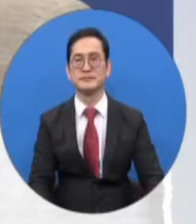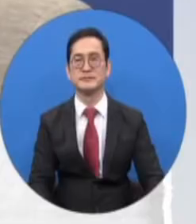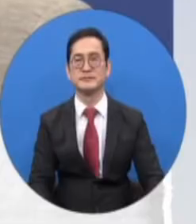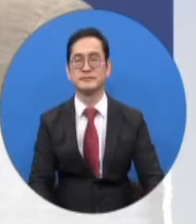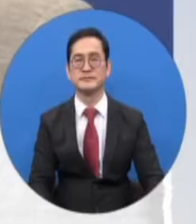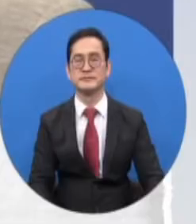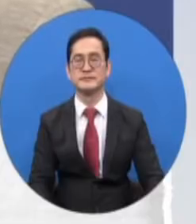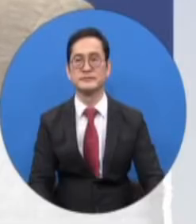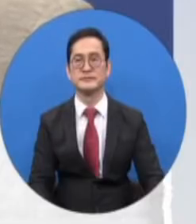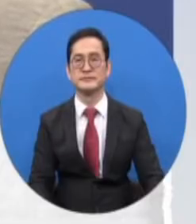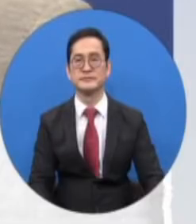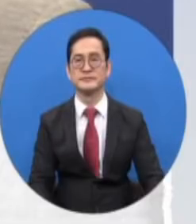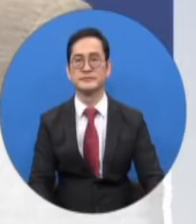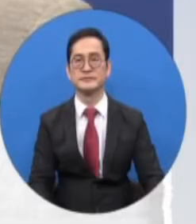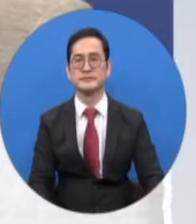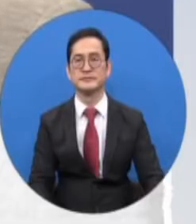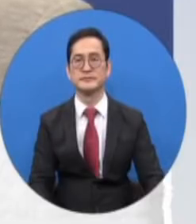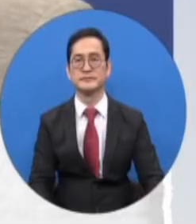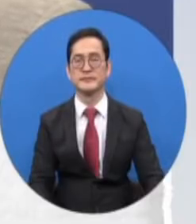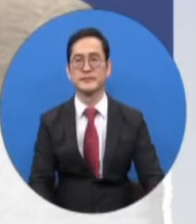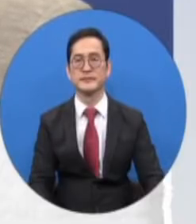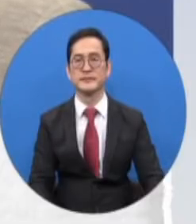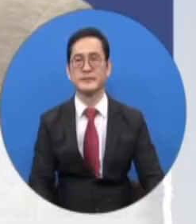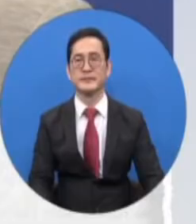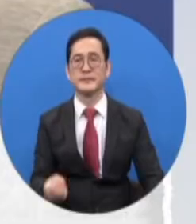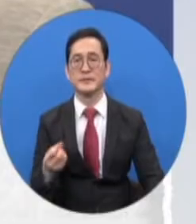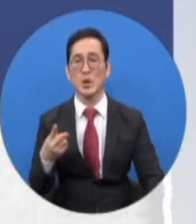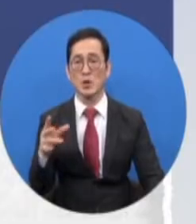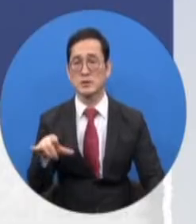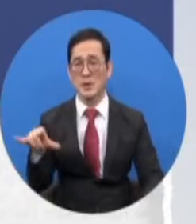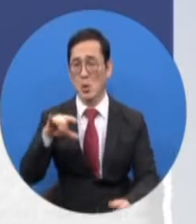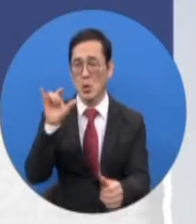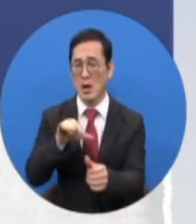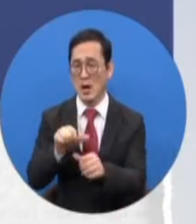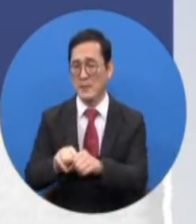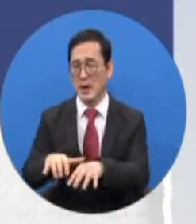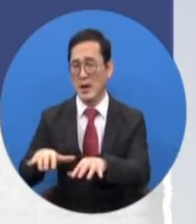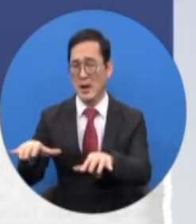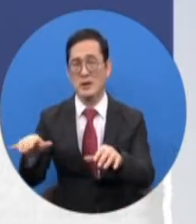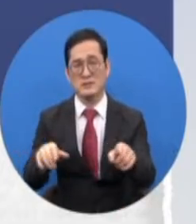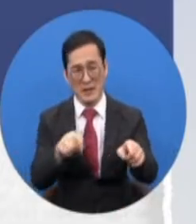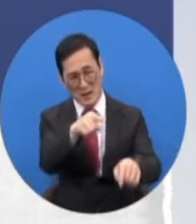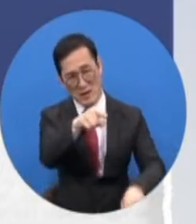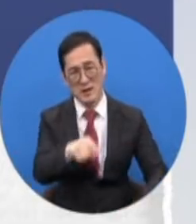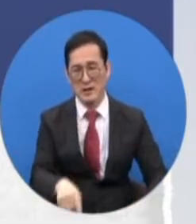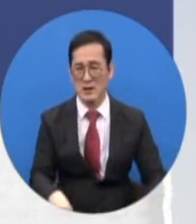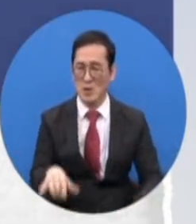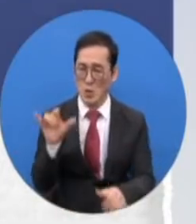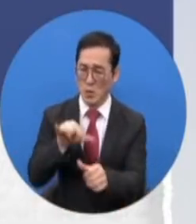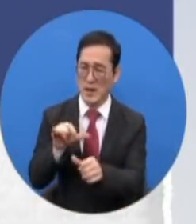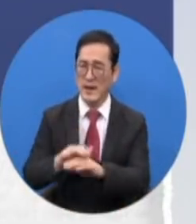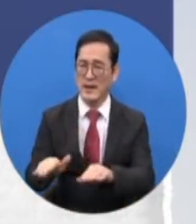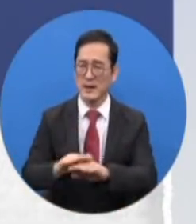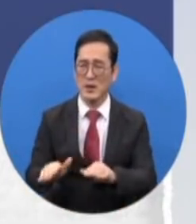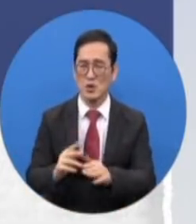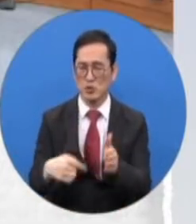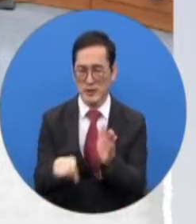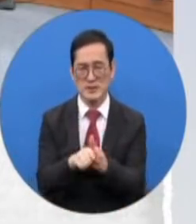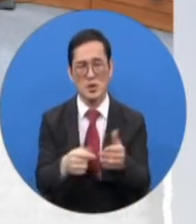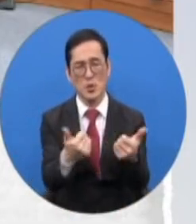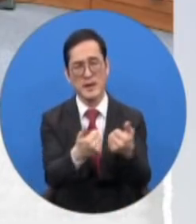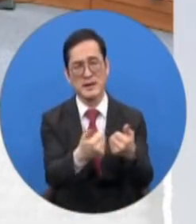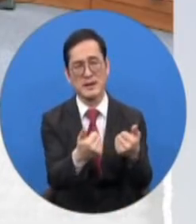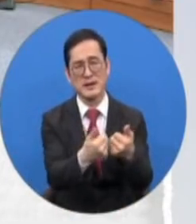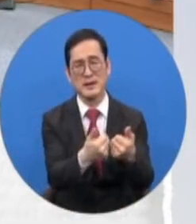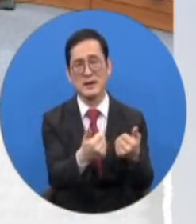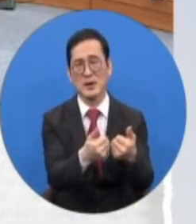전에 봤던 것처럼 속수무책인 코로나 대책회의 좀 정부에 주문하고 이런 회의 주관해서 국민들이 좀